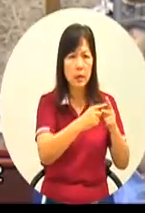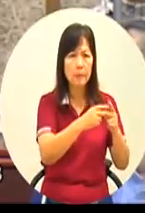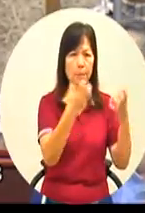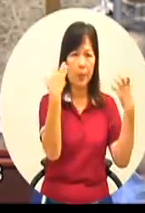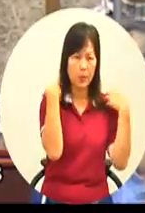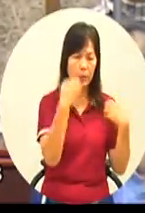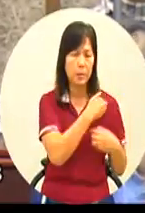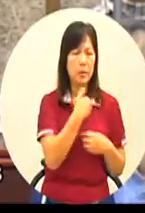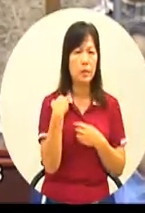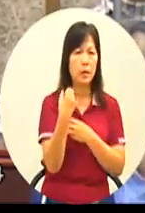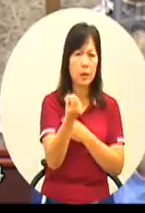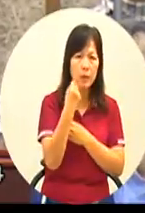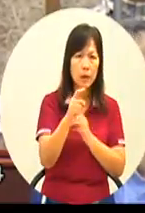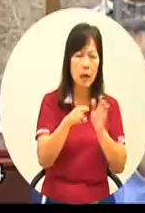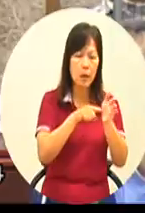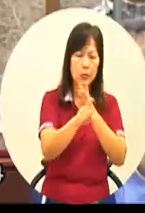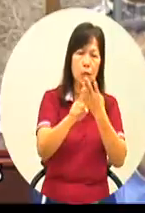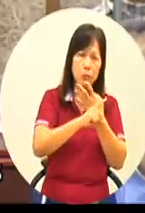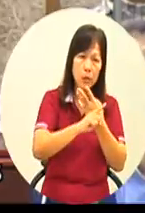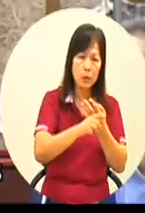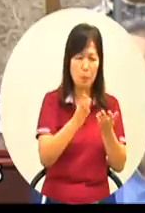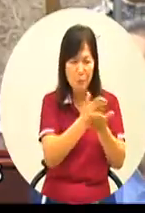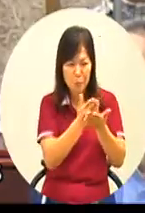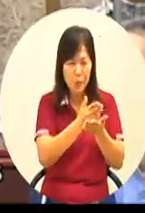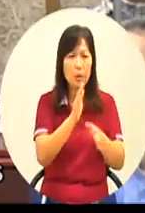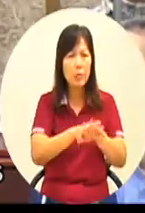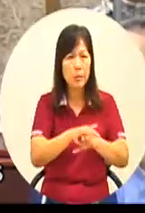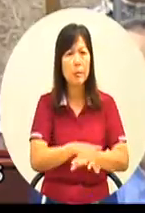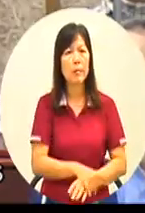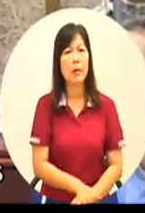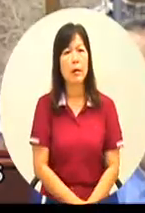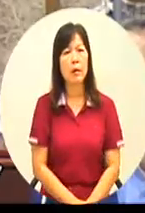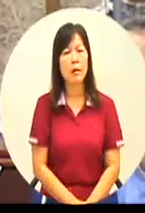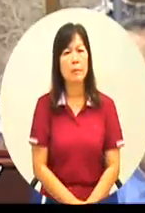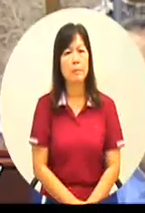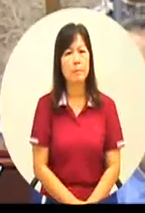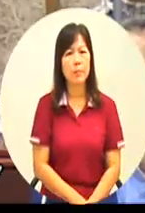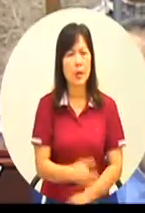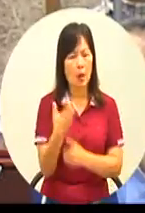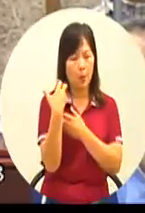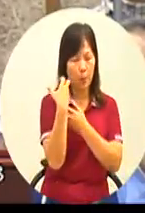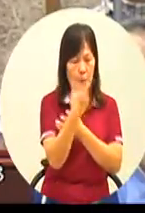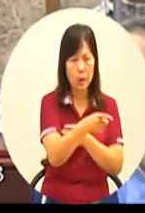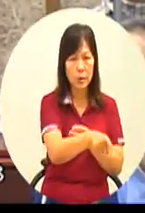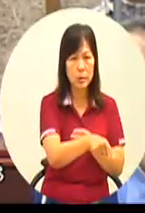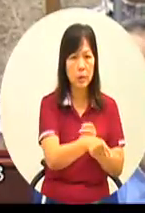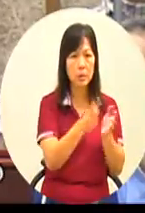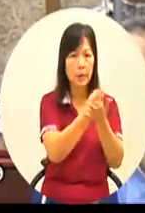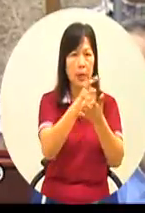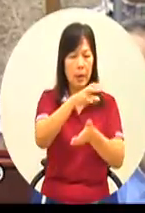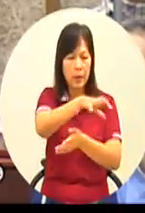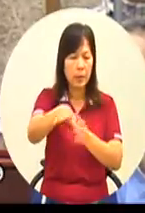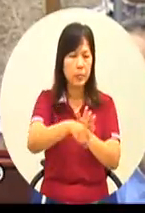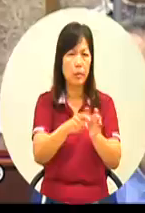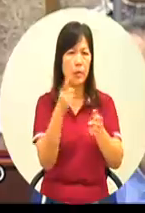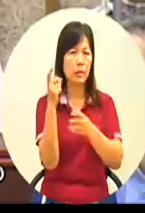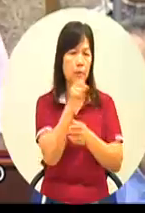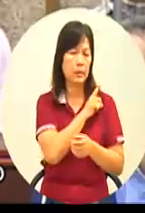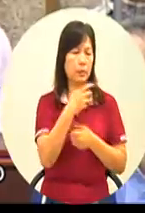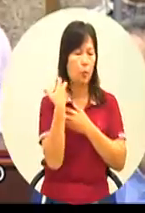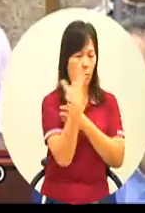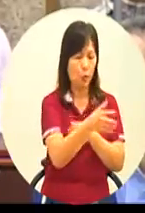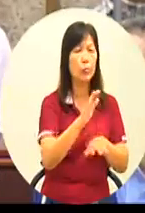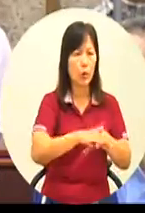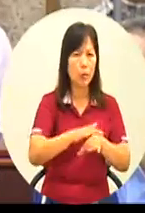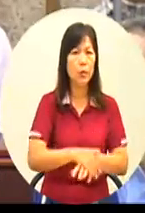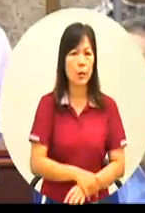的能力跟专业去做评估，所以委托的部分应该是各局处自己去委托。 好，没关系，反